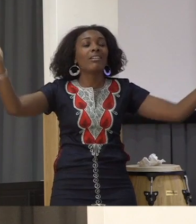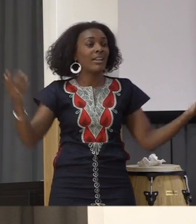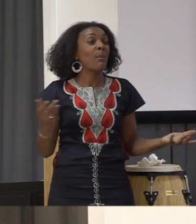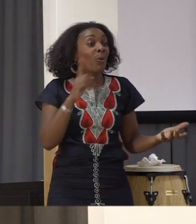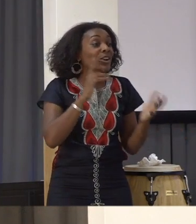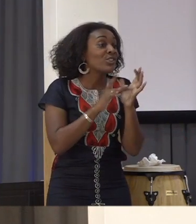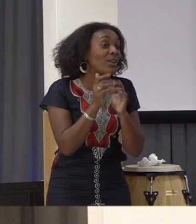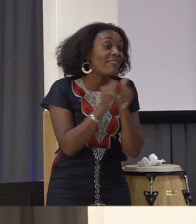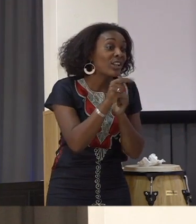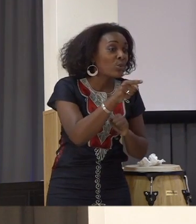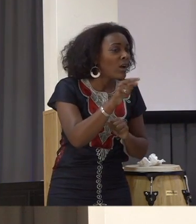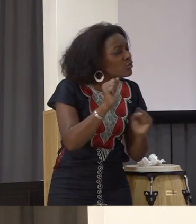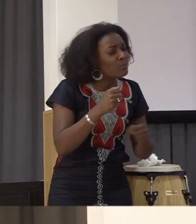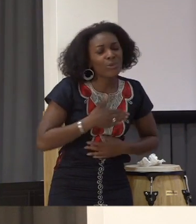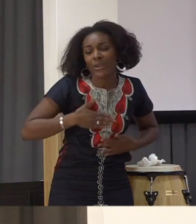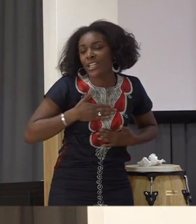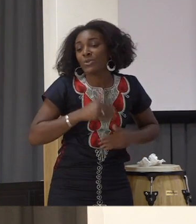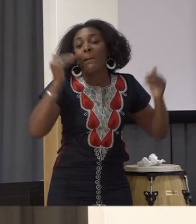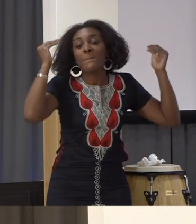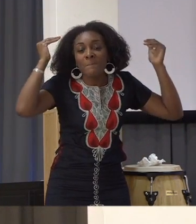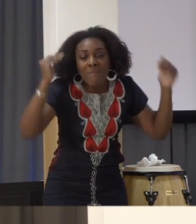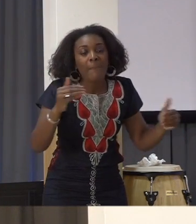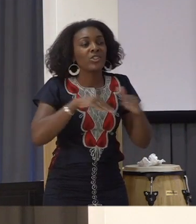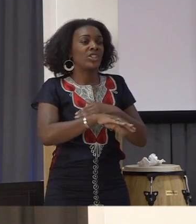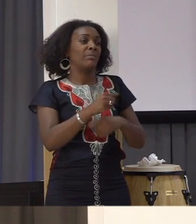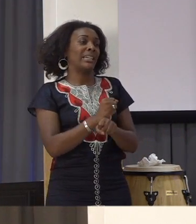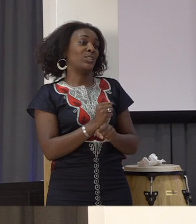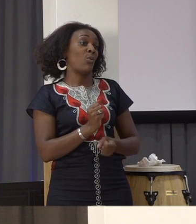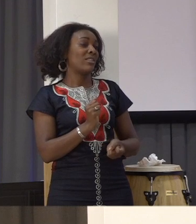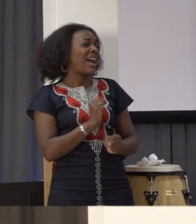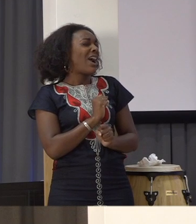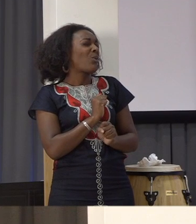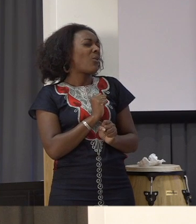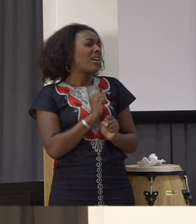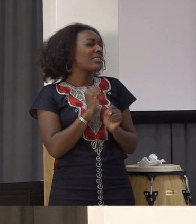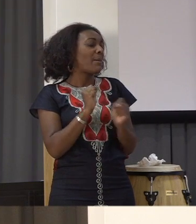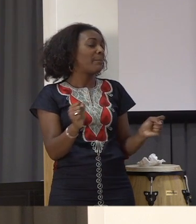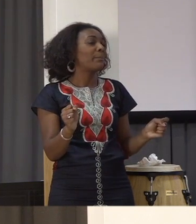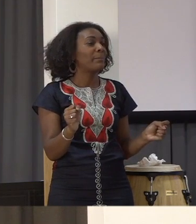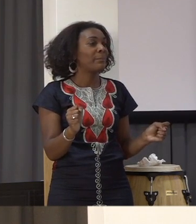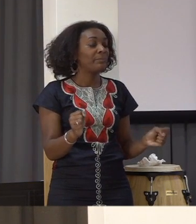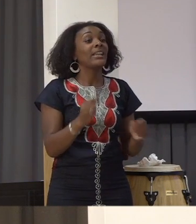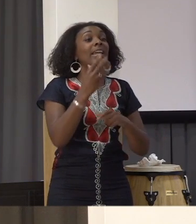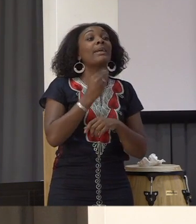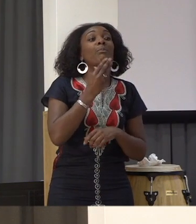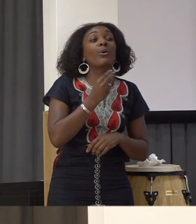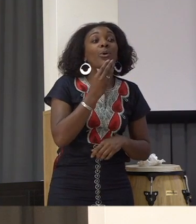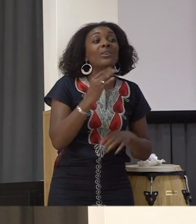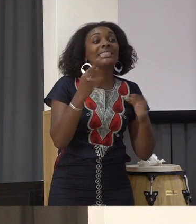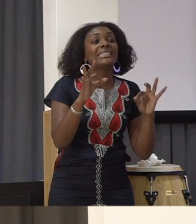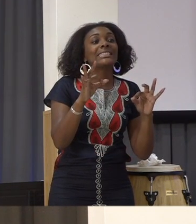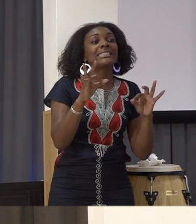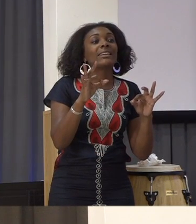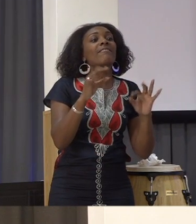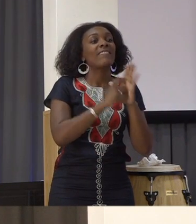avec toi, tu peux te réjouir. T'imagines, c'est dingue. Hébreux chapitre 10, verset 34. Hébreux 10,